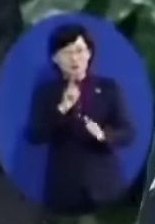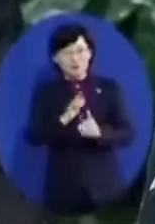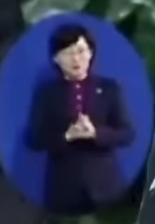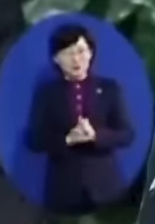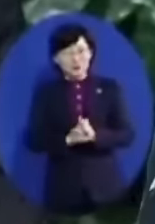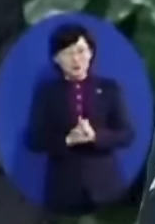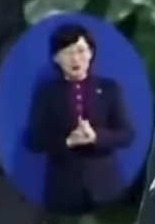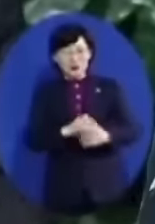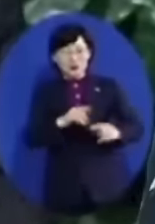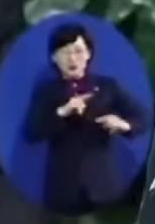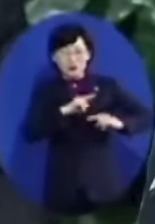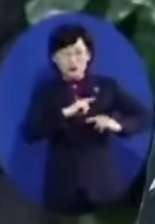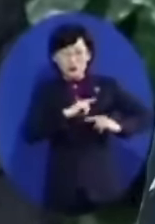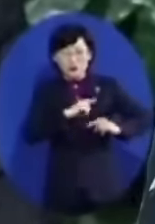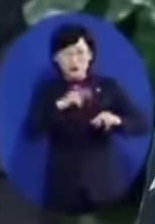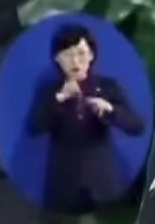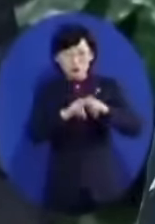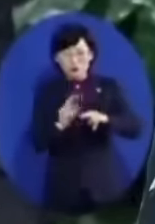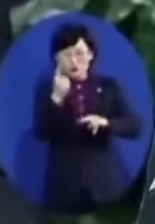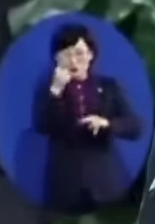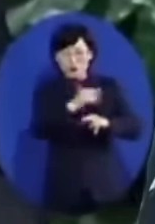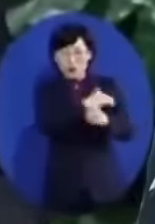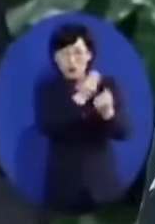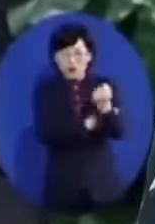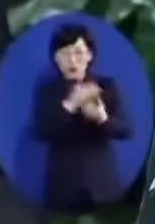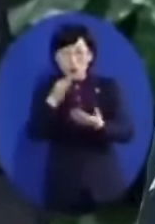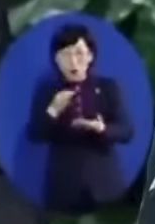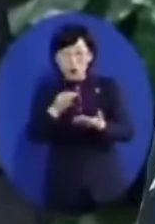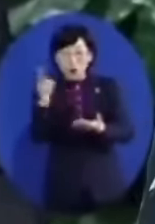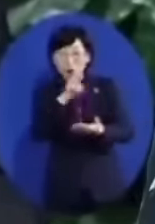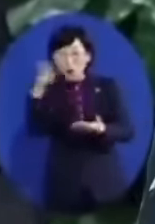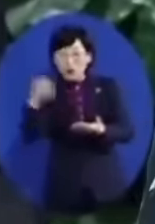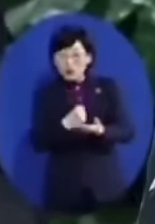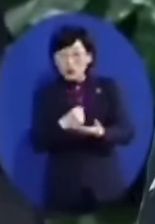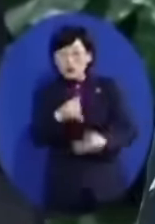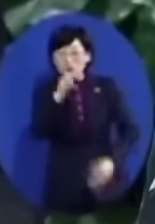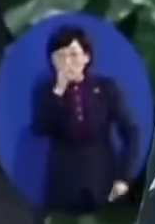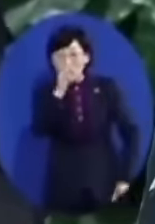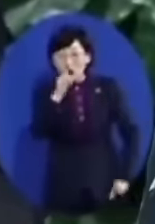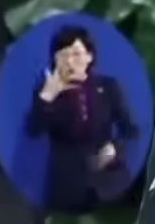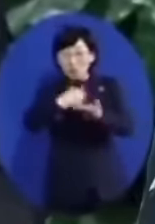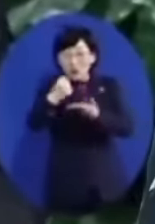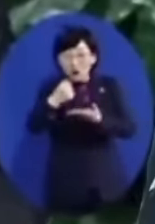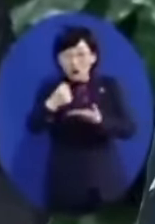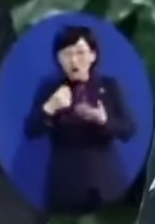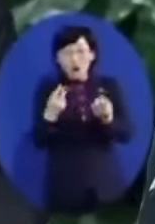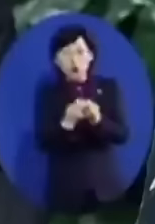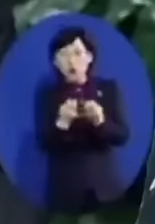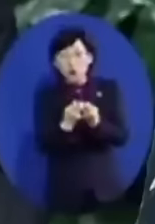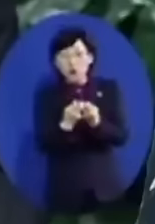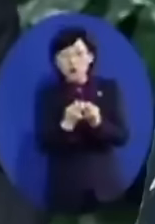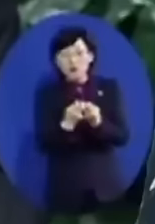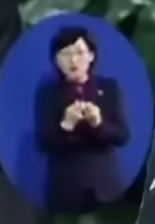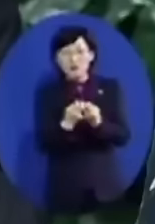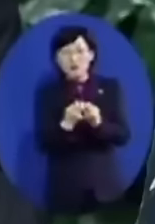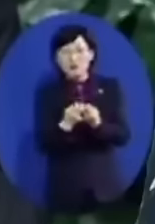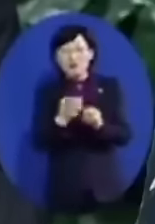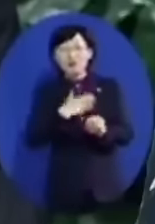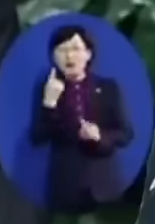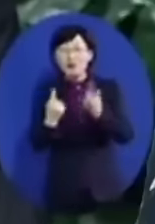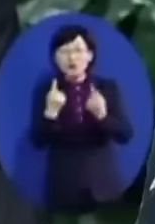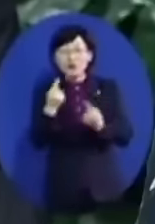지위, 명예, 권세, 돈, 무엇이 내가 가지고 있는 것이 빼앗기면 어떻게 하느냐, 나보다